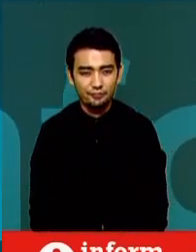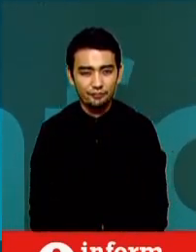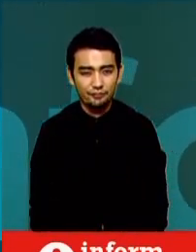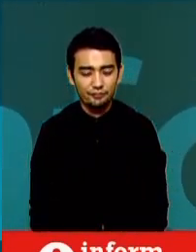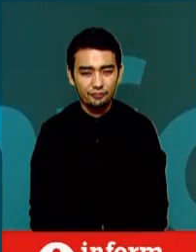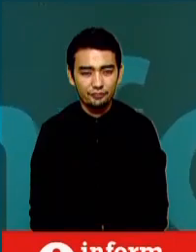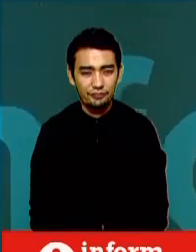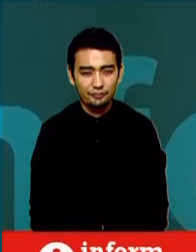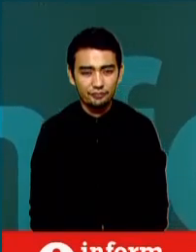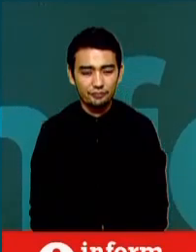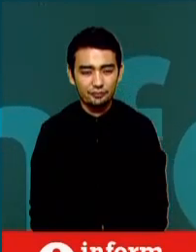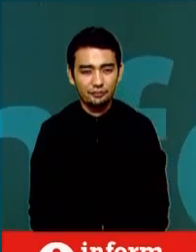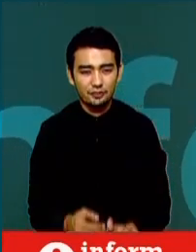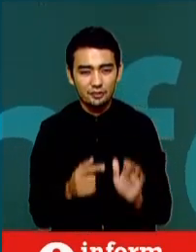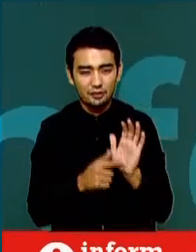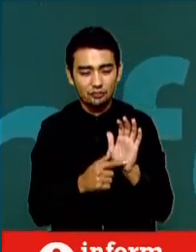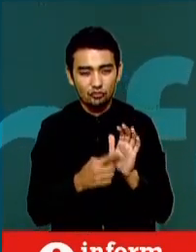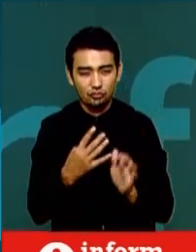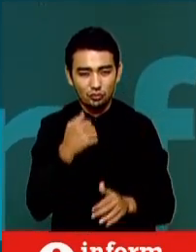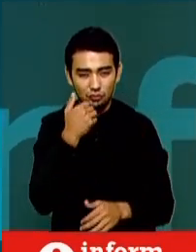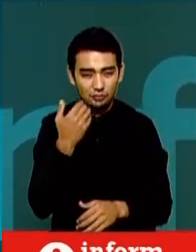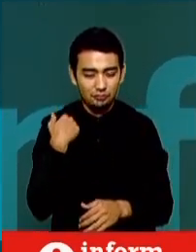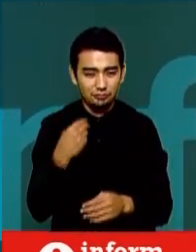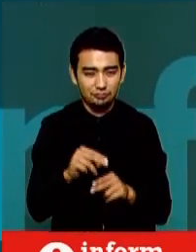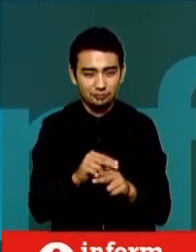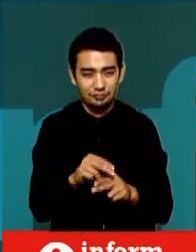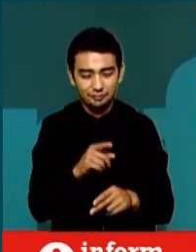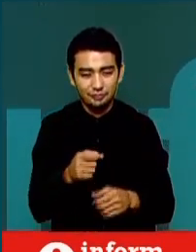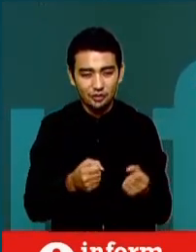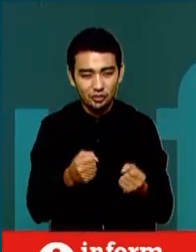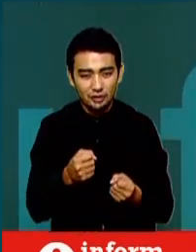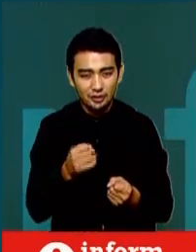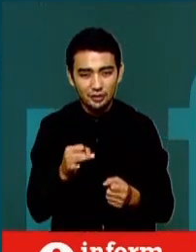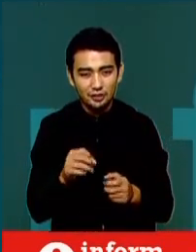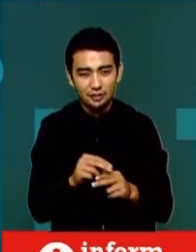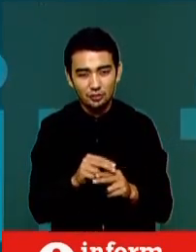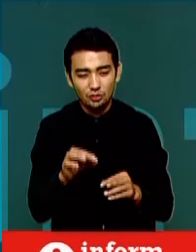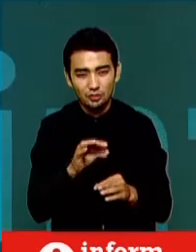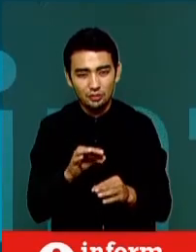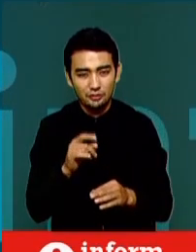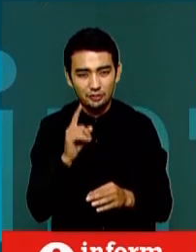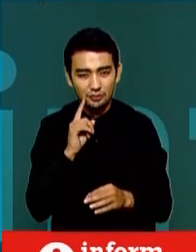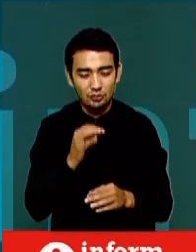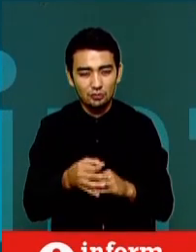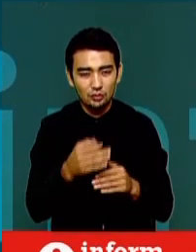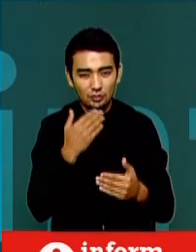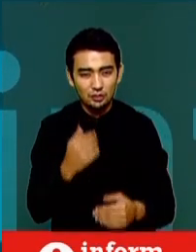74-й. Состояние неудовлетворительное. Ремонтировать пока не имеем возможности.